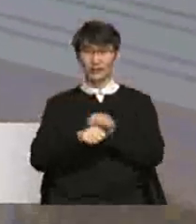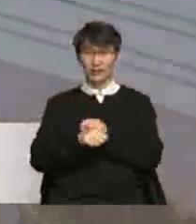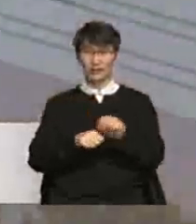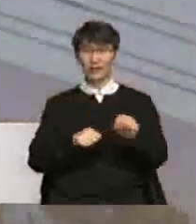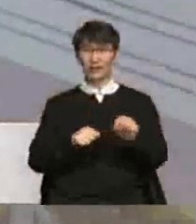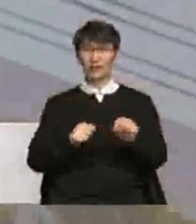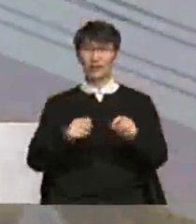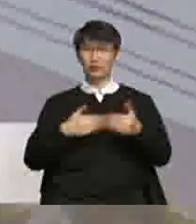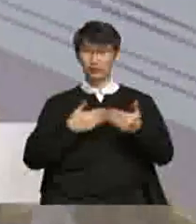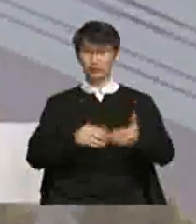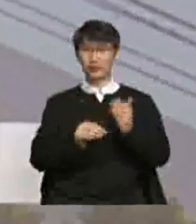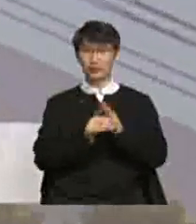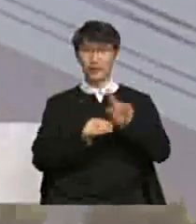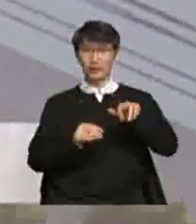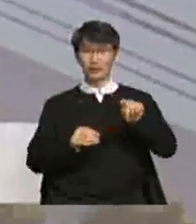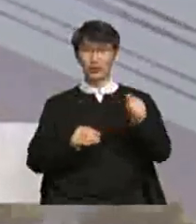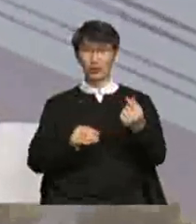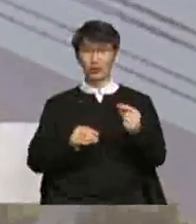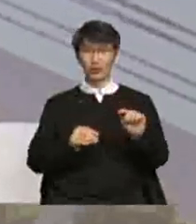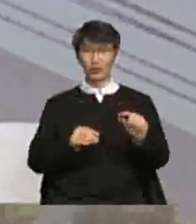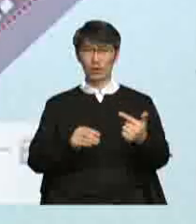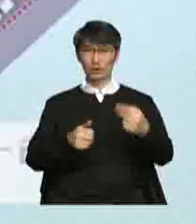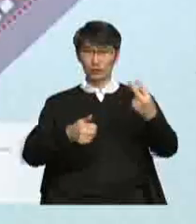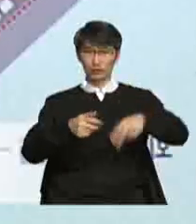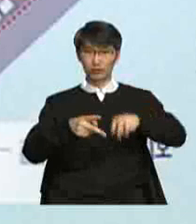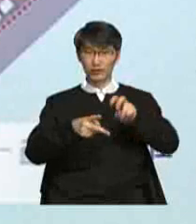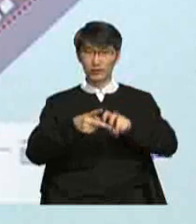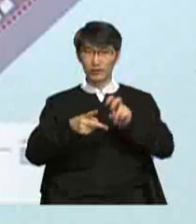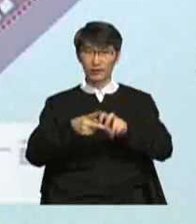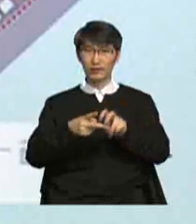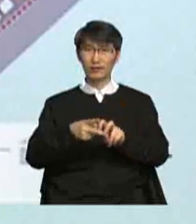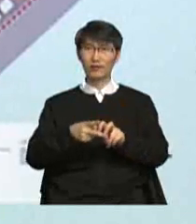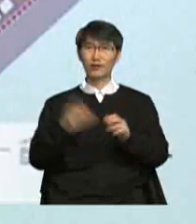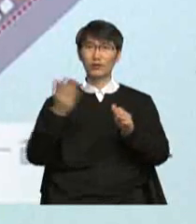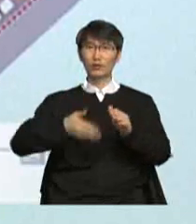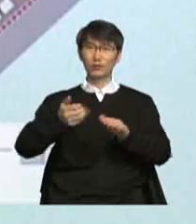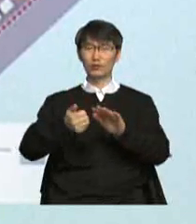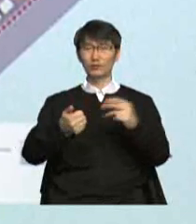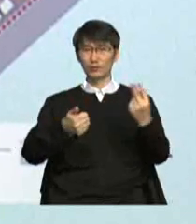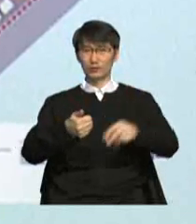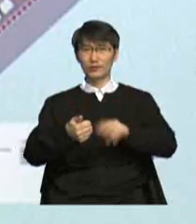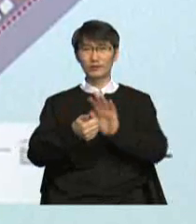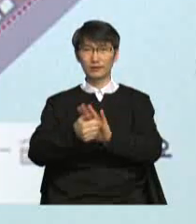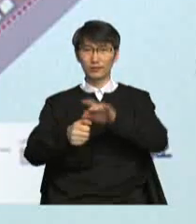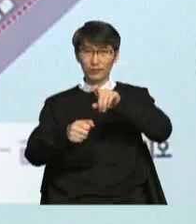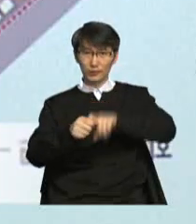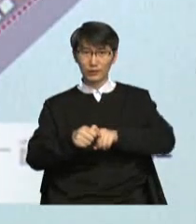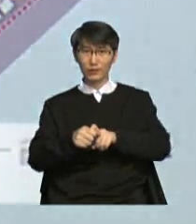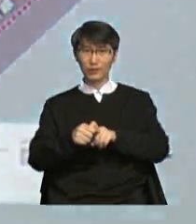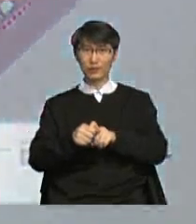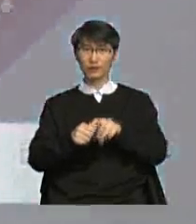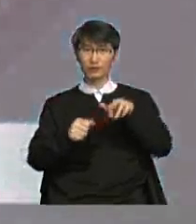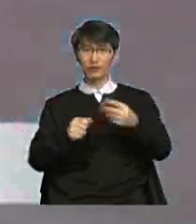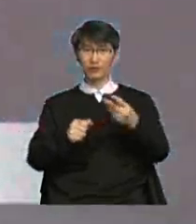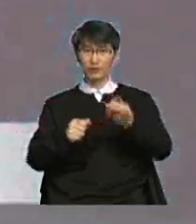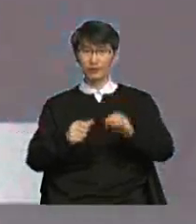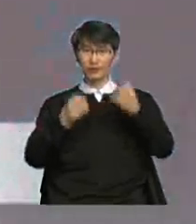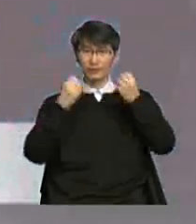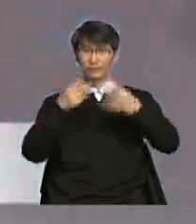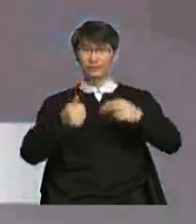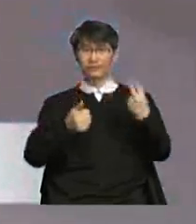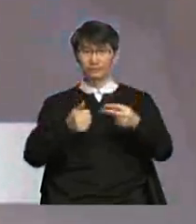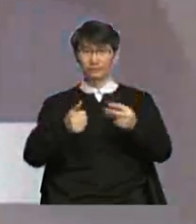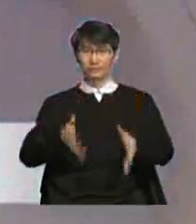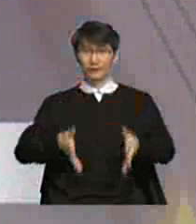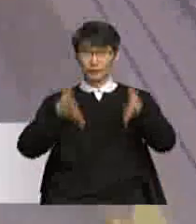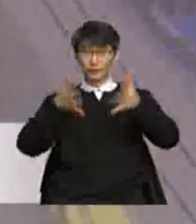공사가 진행 중인 방정환 교육지원센터는 자치구 차원에서 공교육을 지원하기 위해 만든 것으로 중랑구가 새로운